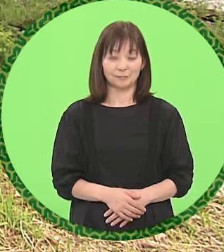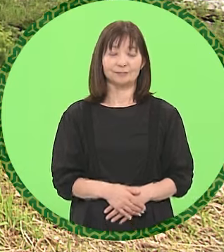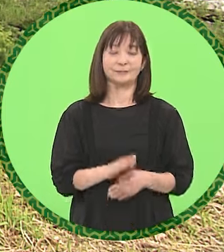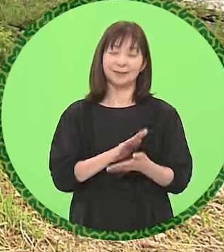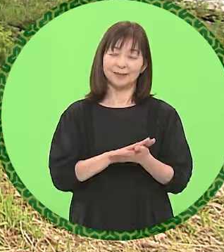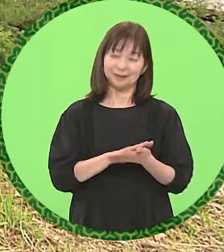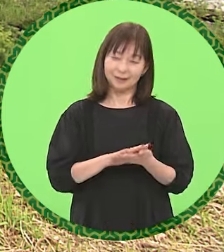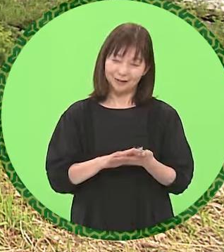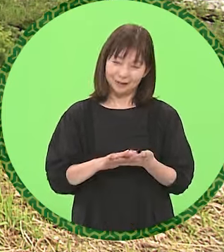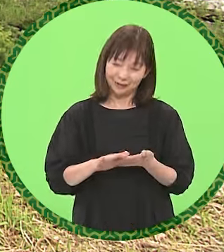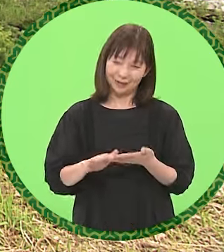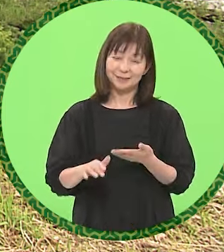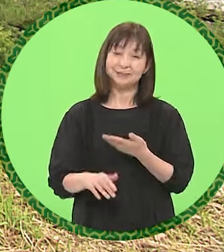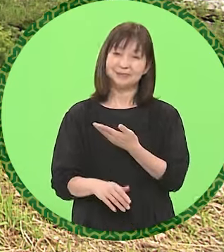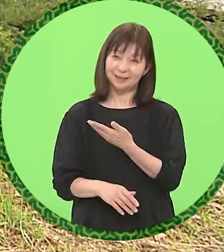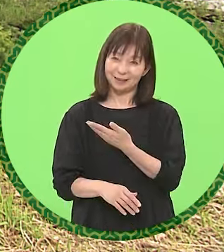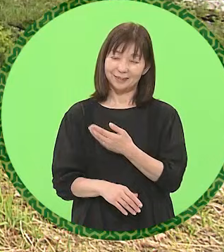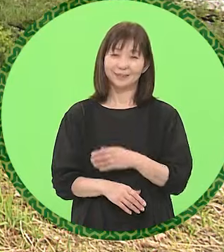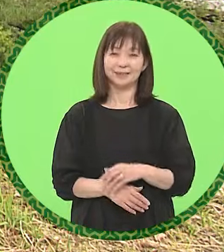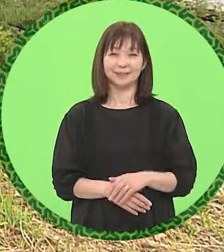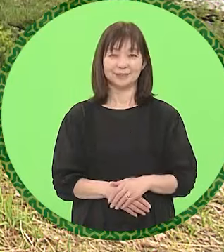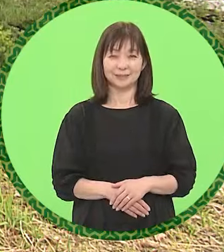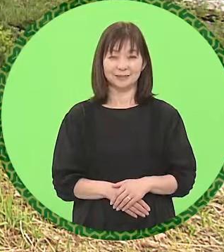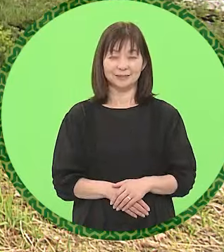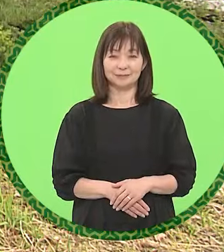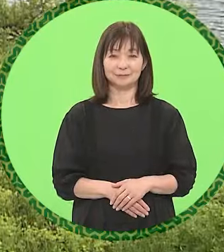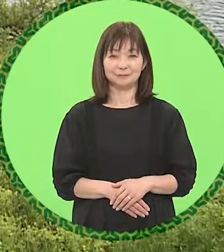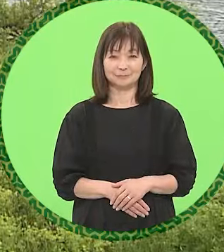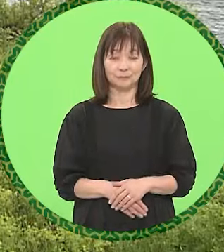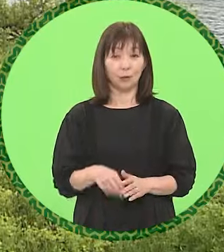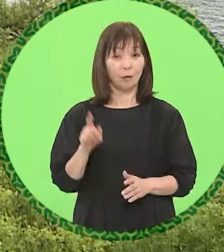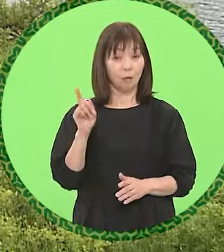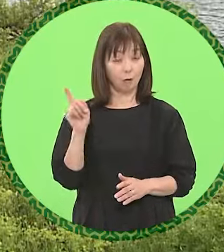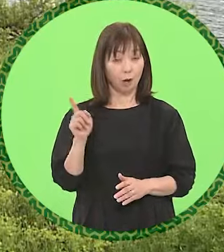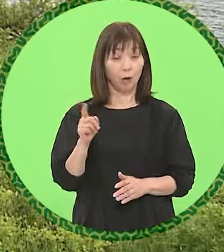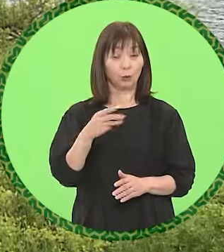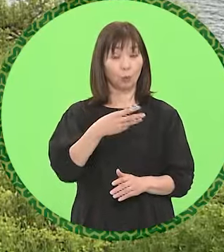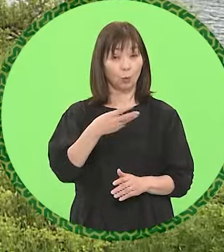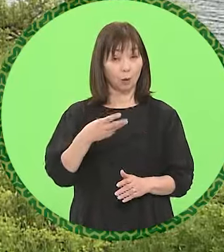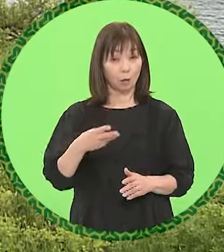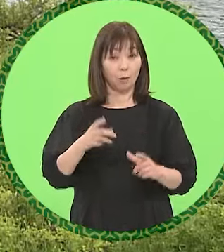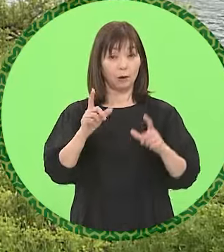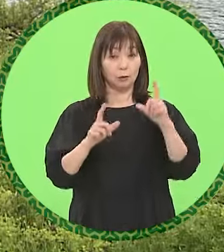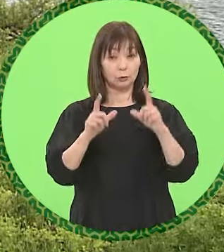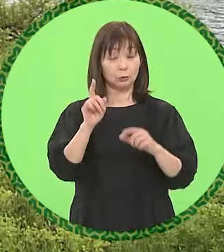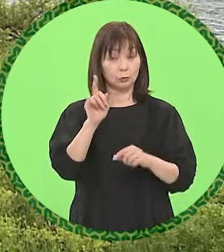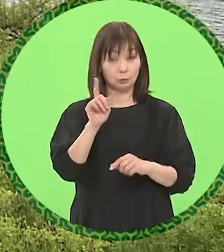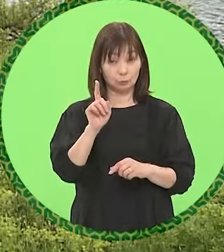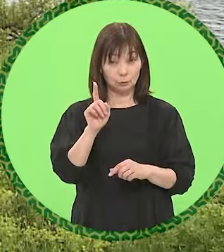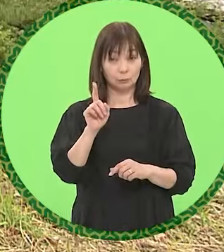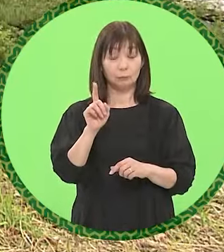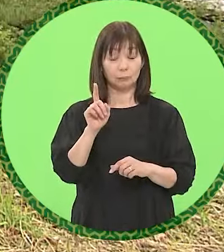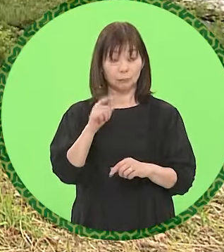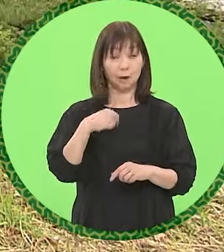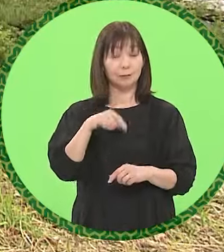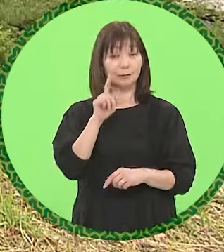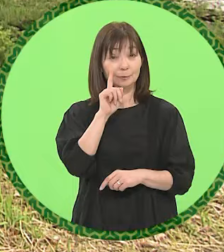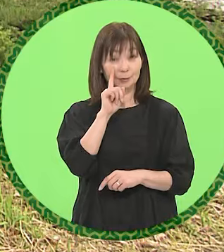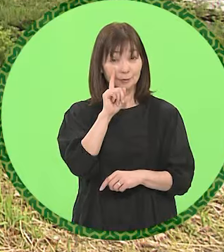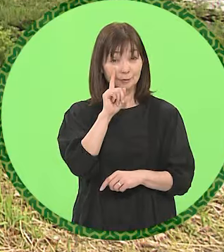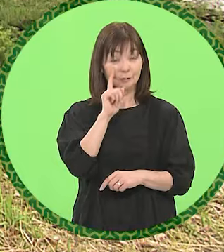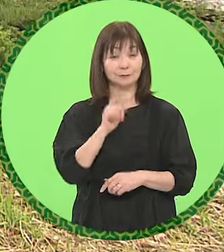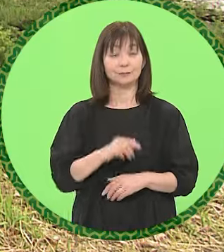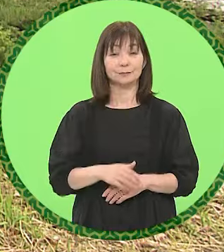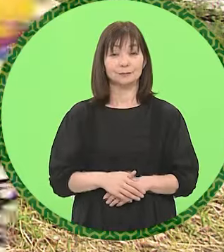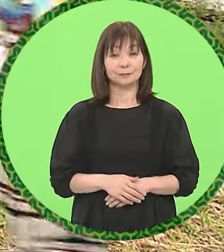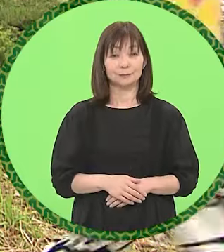いやー、綺麗な川ですね。あれ、あの川の形何なんだろう。ちょっと行ってみます。